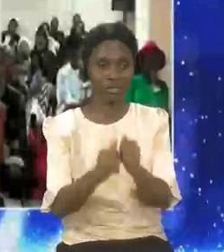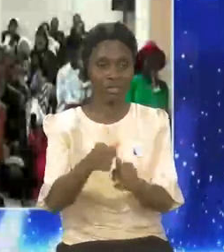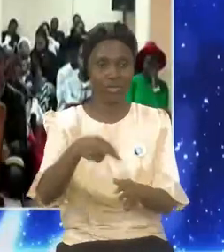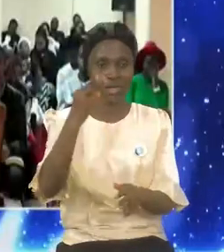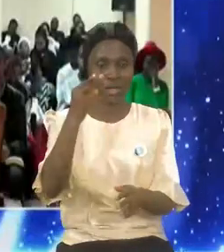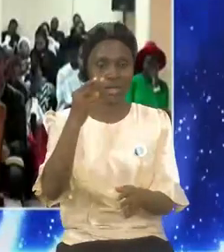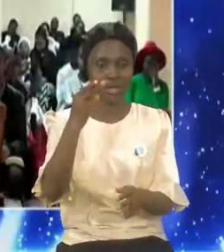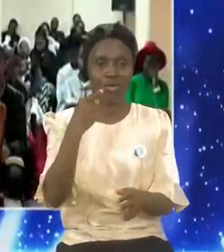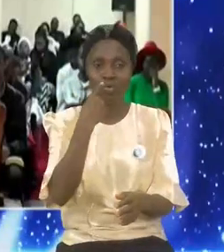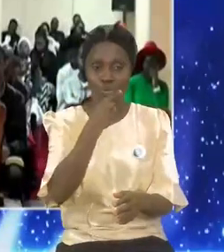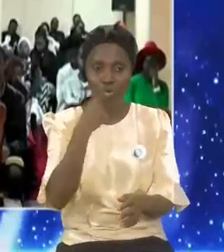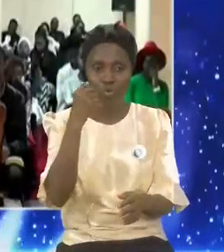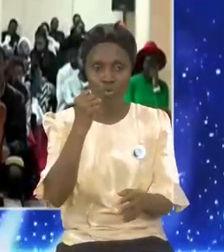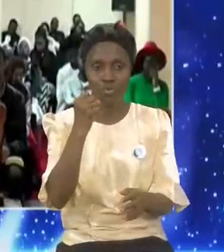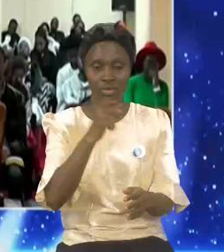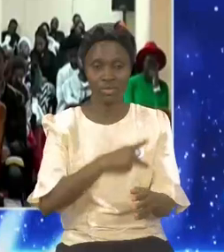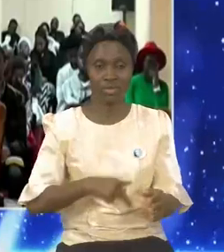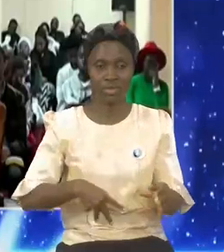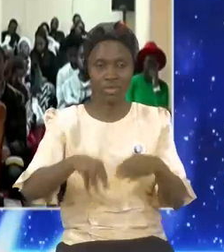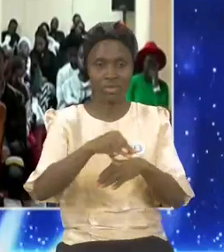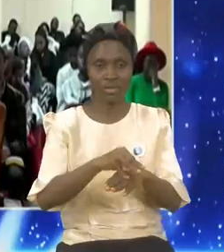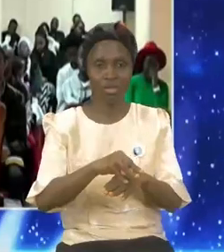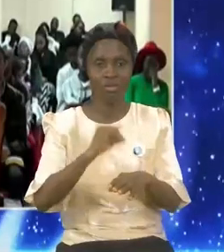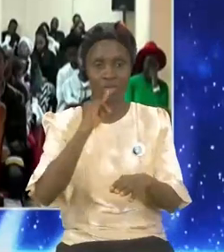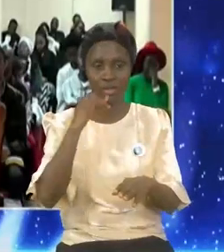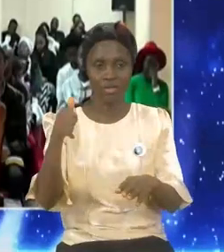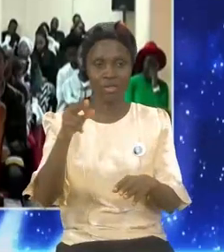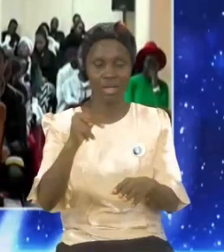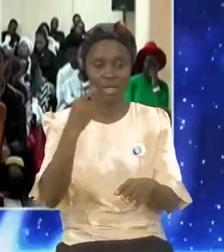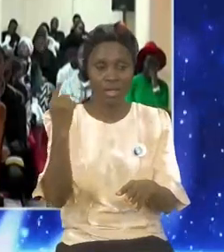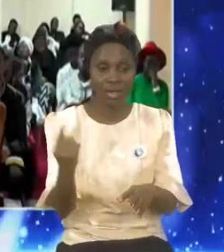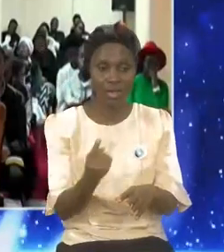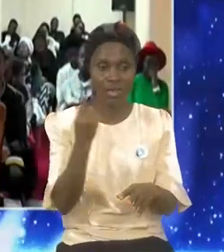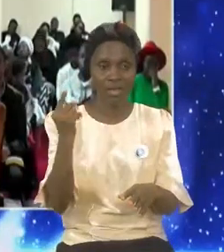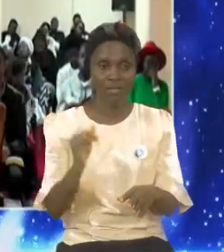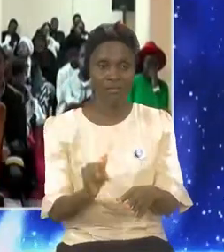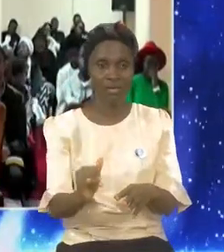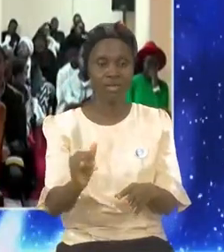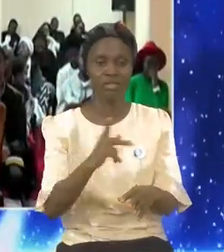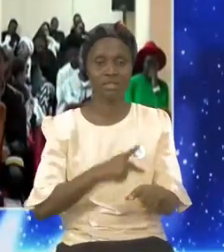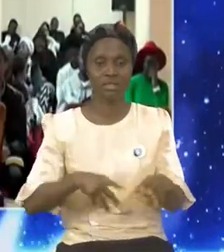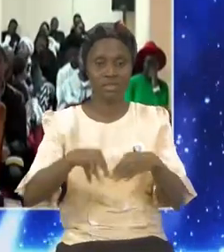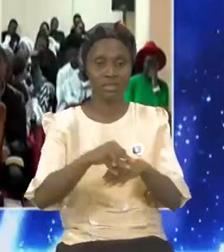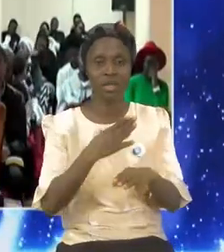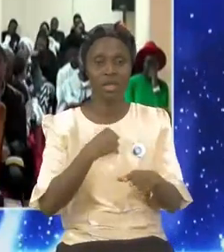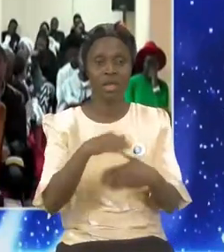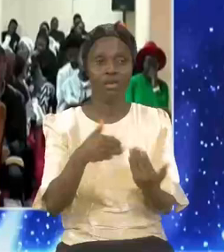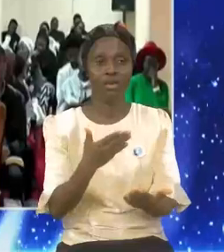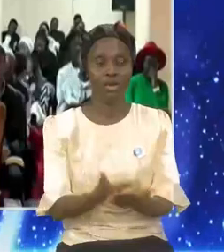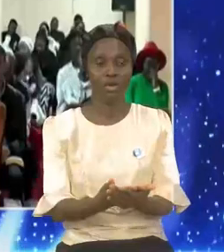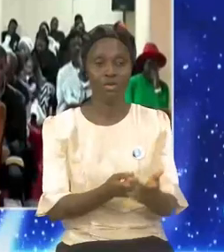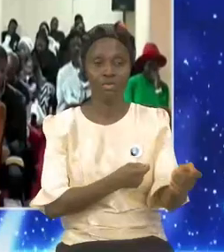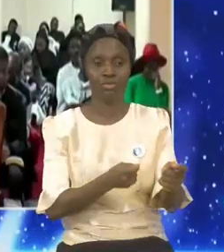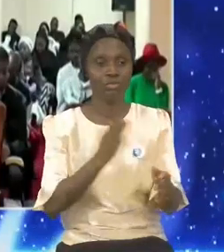Très-Haut. Son règne est un règne éternel et tous les dominateurs